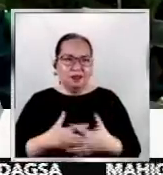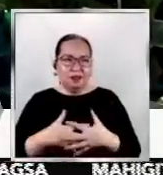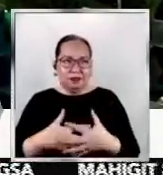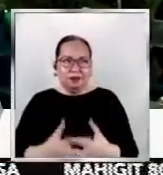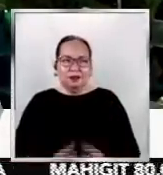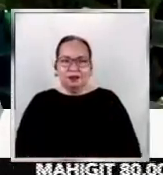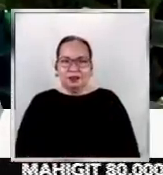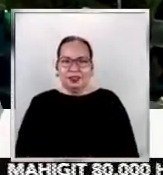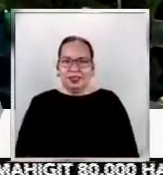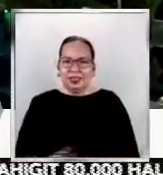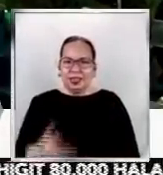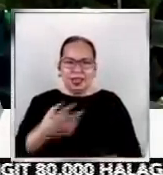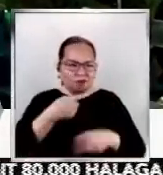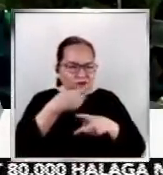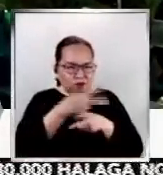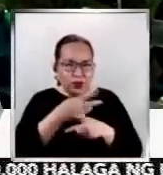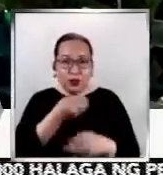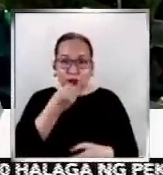niya.